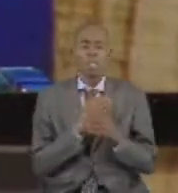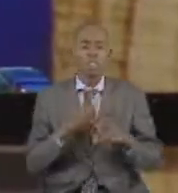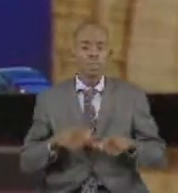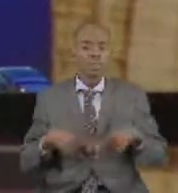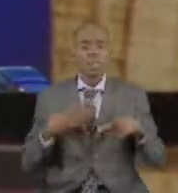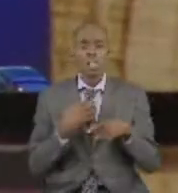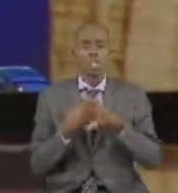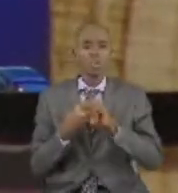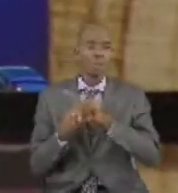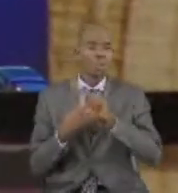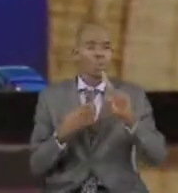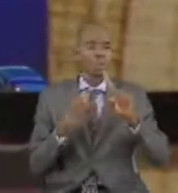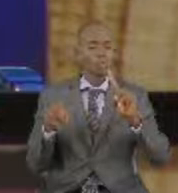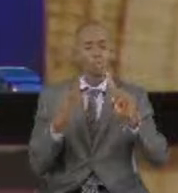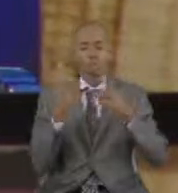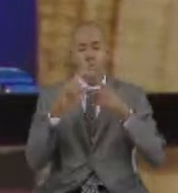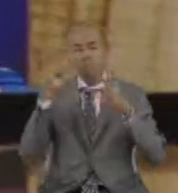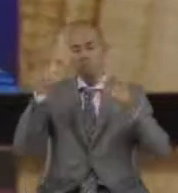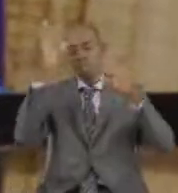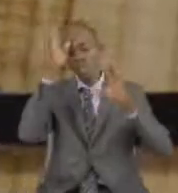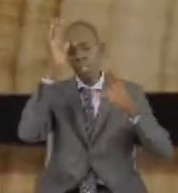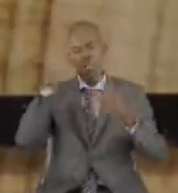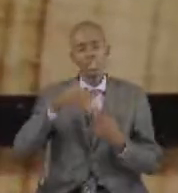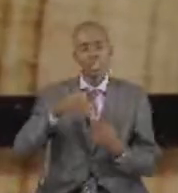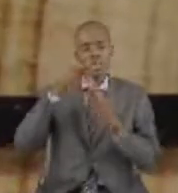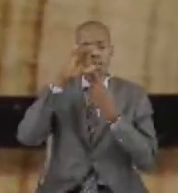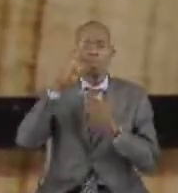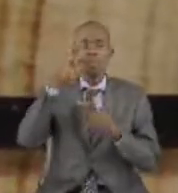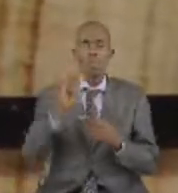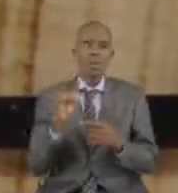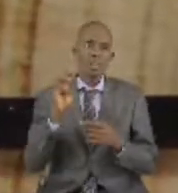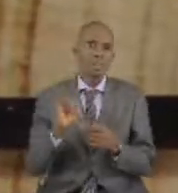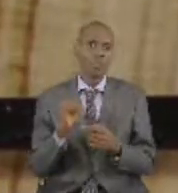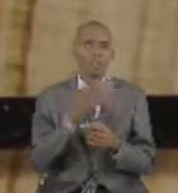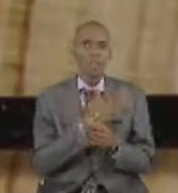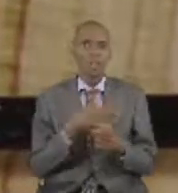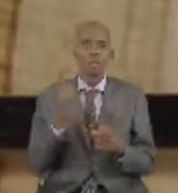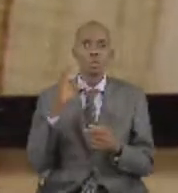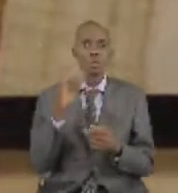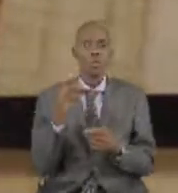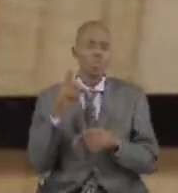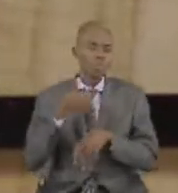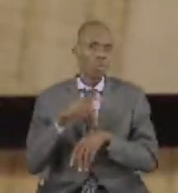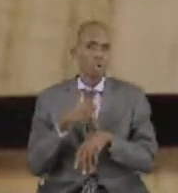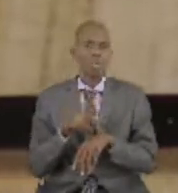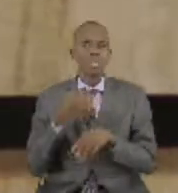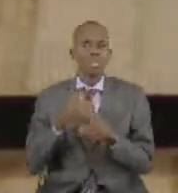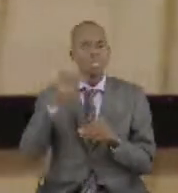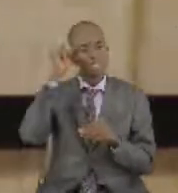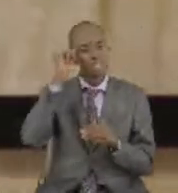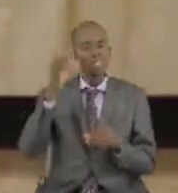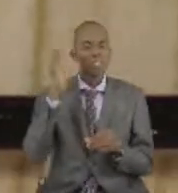ne peut aller au Père si ce n'est par lui. Alors, l'apôtre Paul, dans son